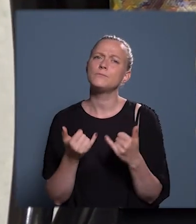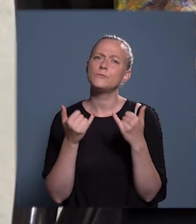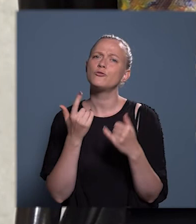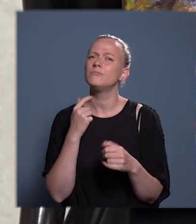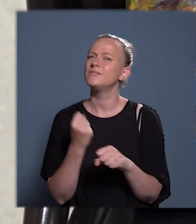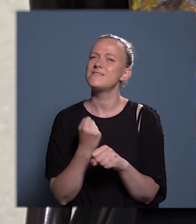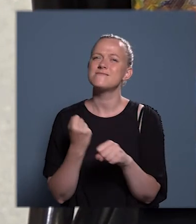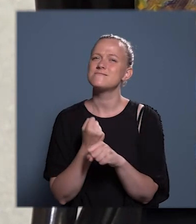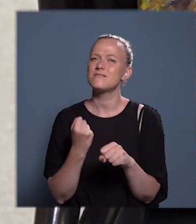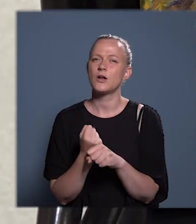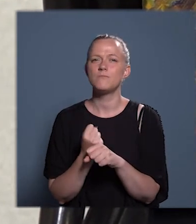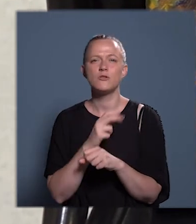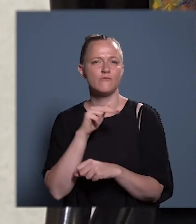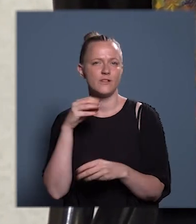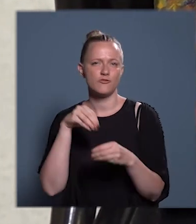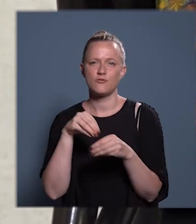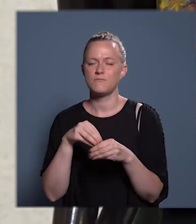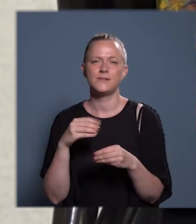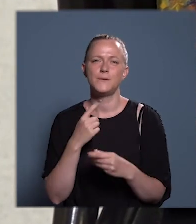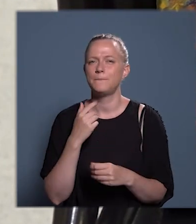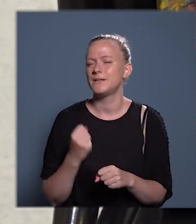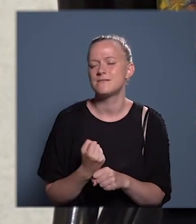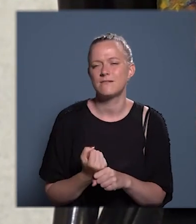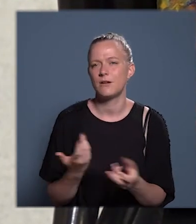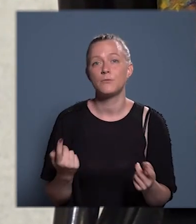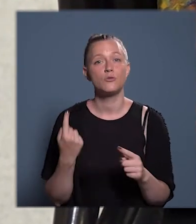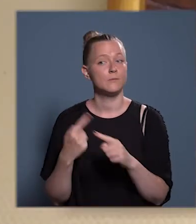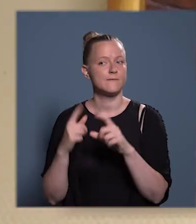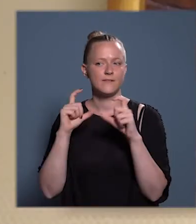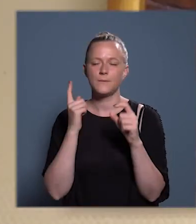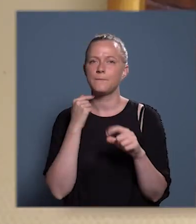a festésben, mi izgatja leginkább, és a fényképezésben?